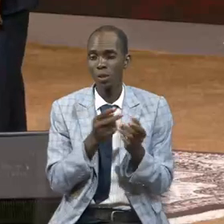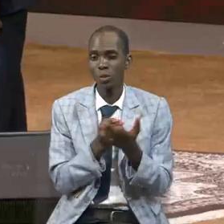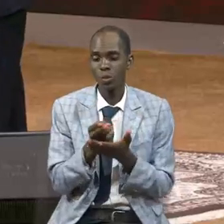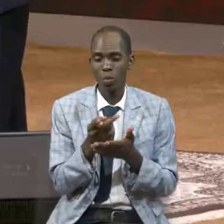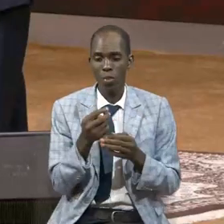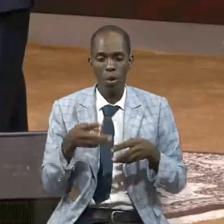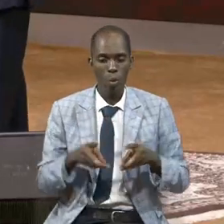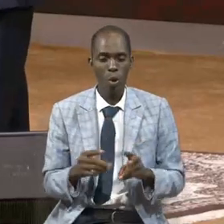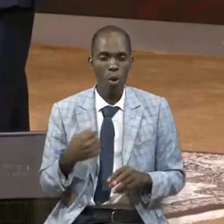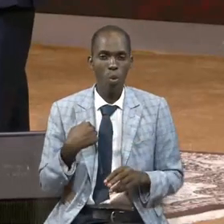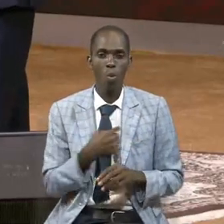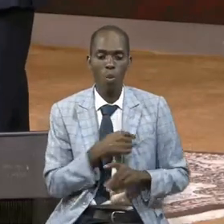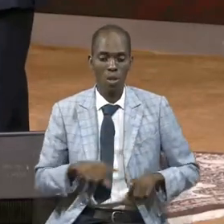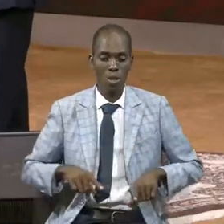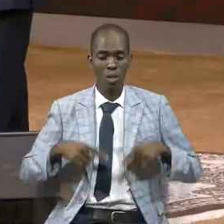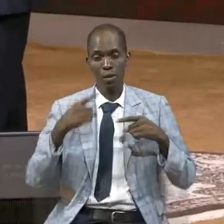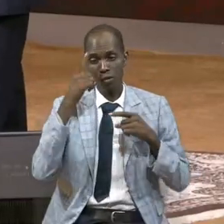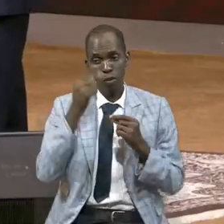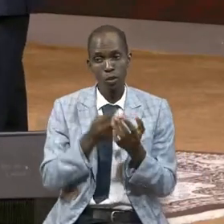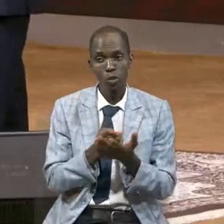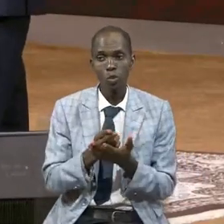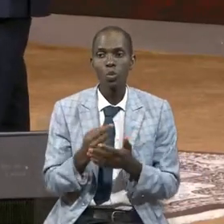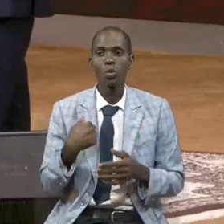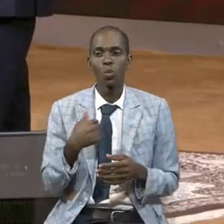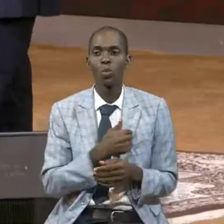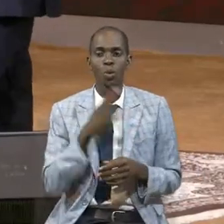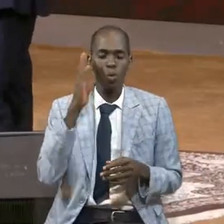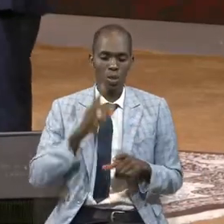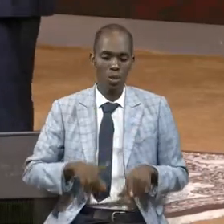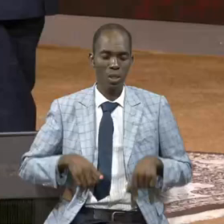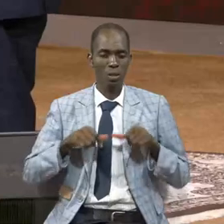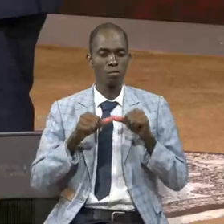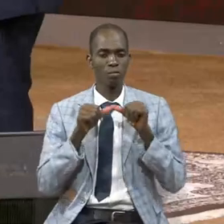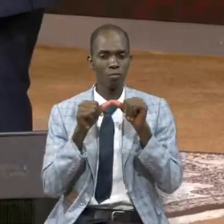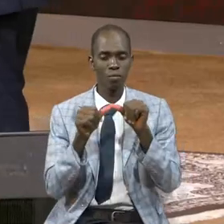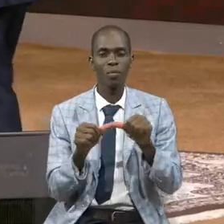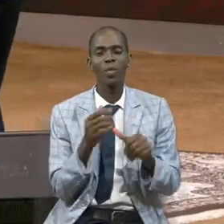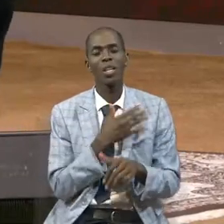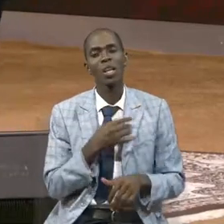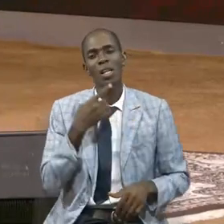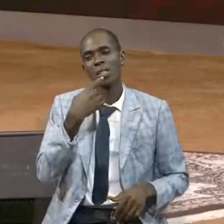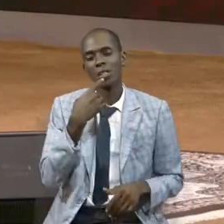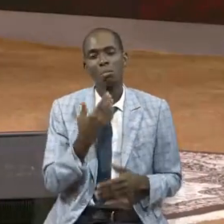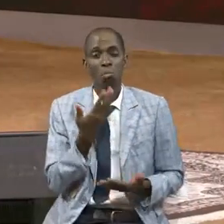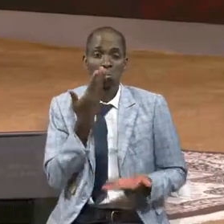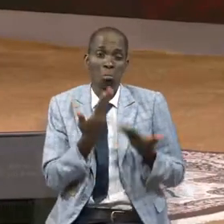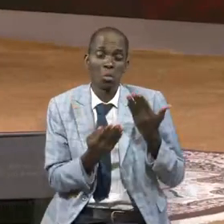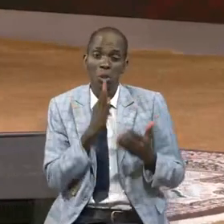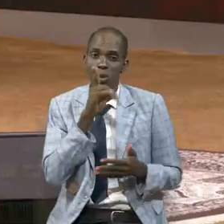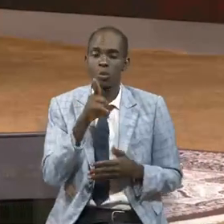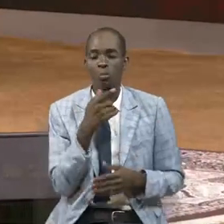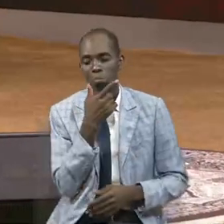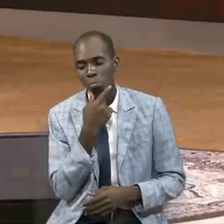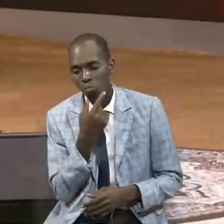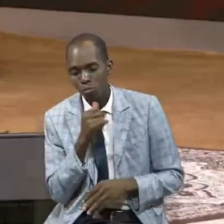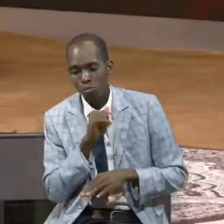vérité, la façon dont nous vivons pour la vérité, nous allons toujours vivre pour la vérité, pour dire que finalement, vous prétendez